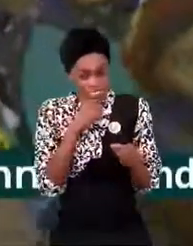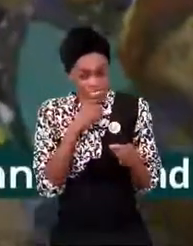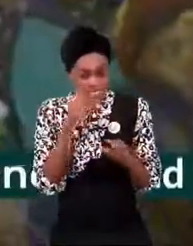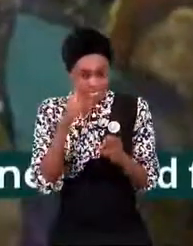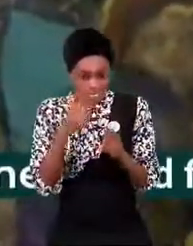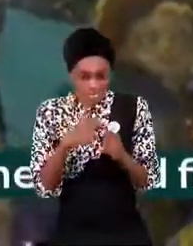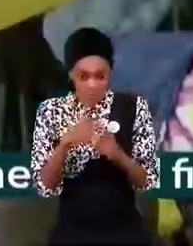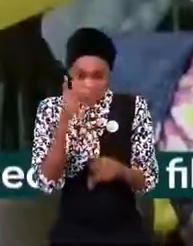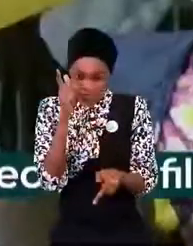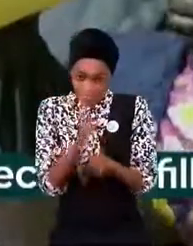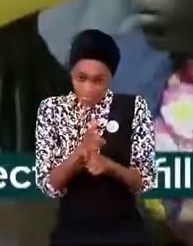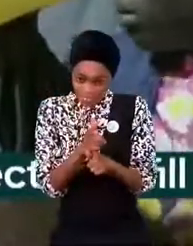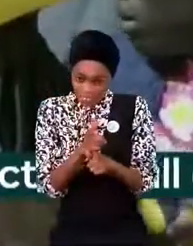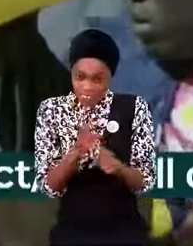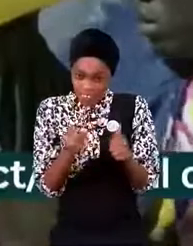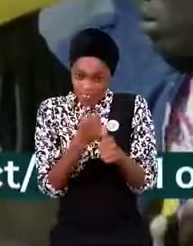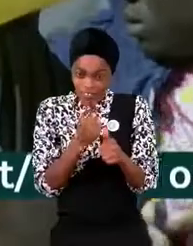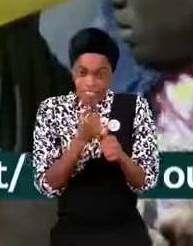Que tous nos conseillers